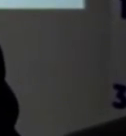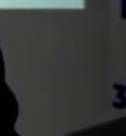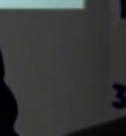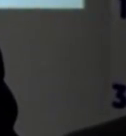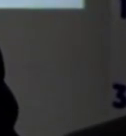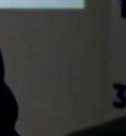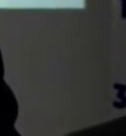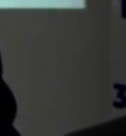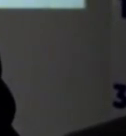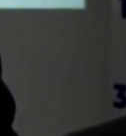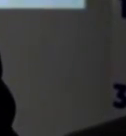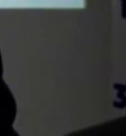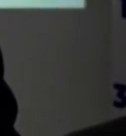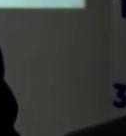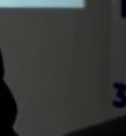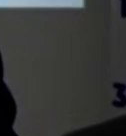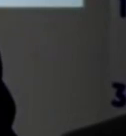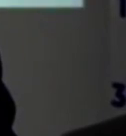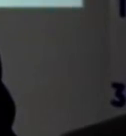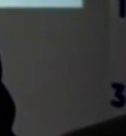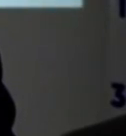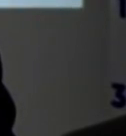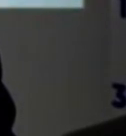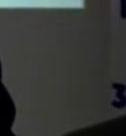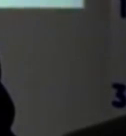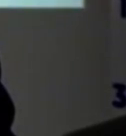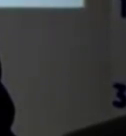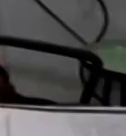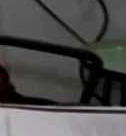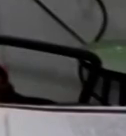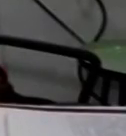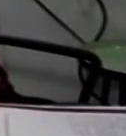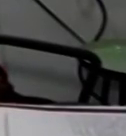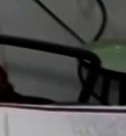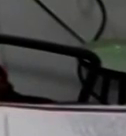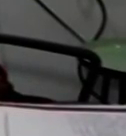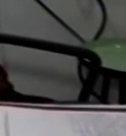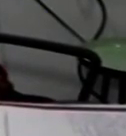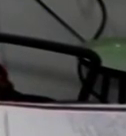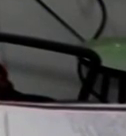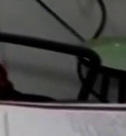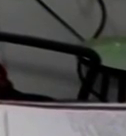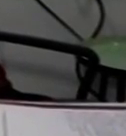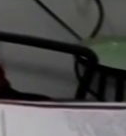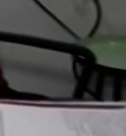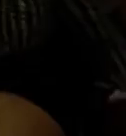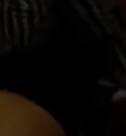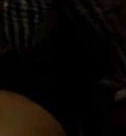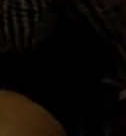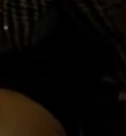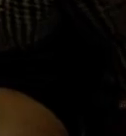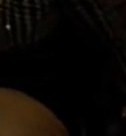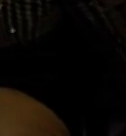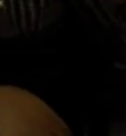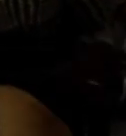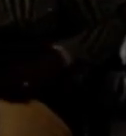de diffuser largement la culture et la pratique de l'évaluation dans le but d'accompagner